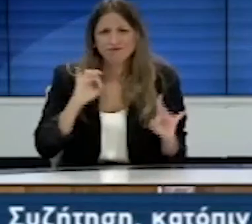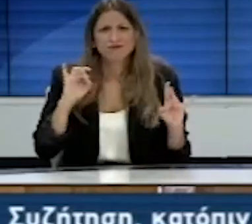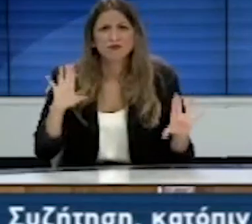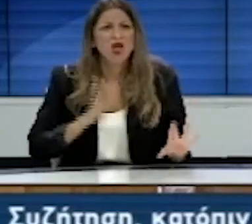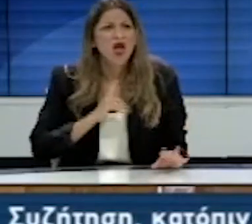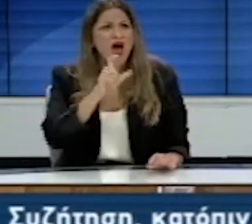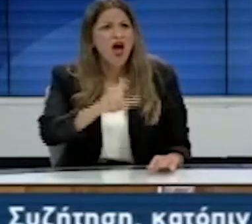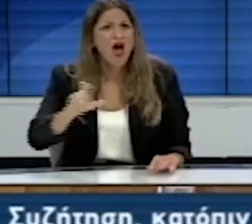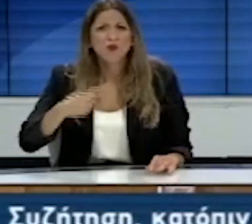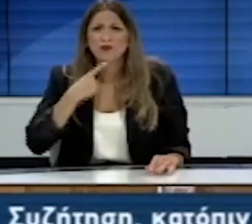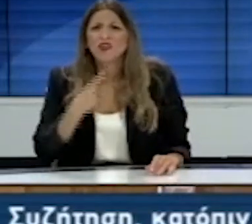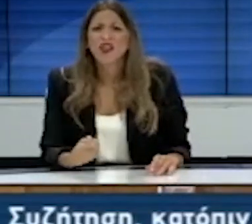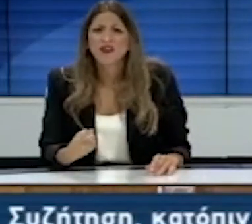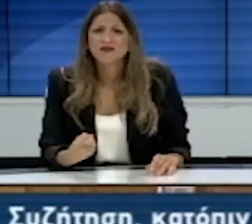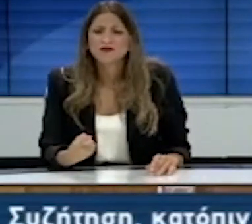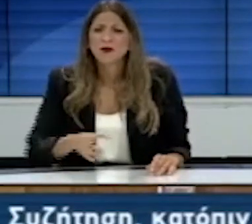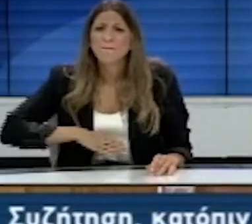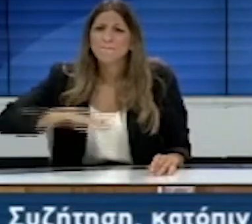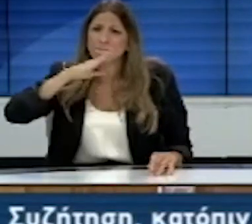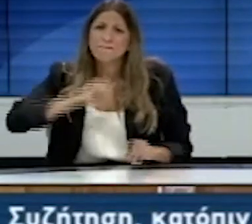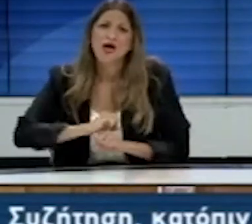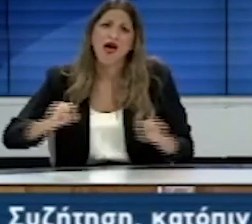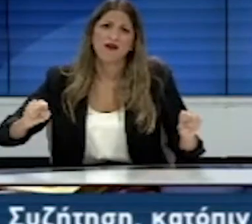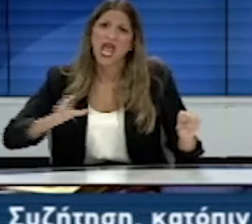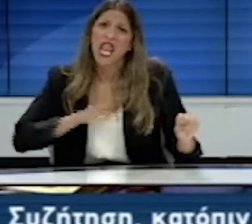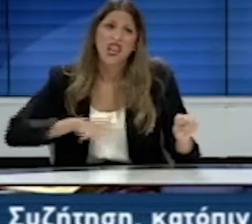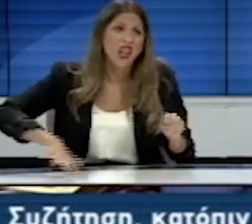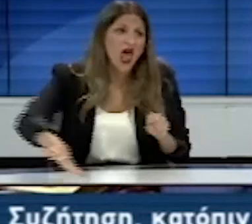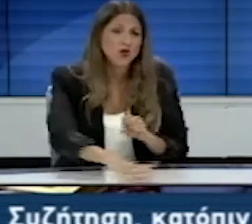Η κοινωνία δεν σας αντέχει άλλο. Ο ελληνικός λαός δεν σας αντέχει άλλο.